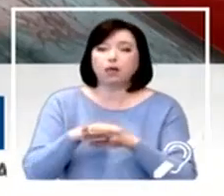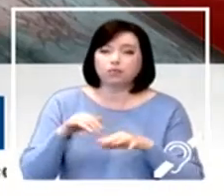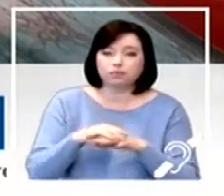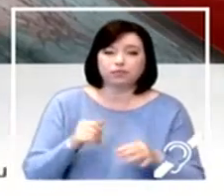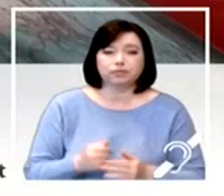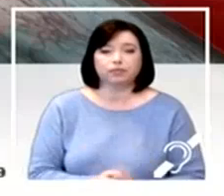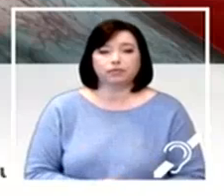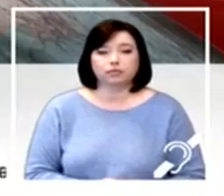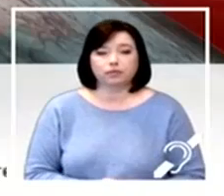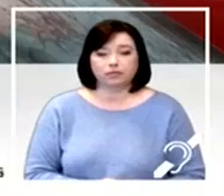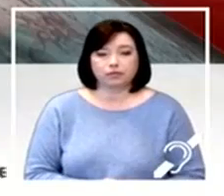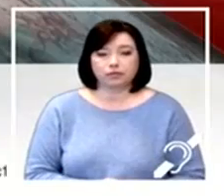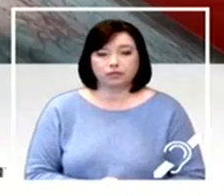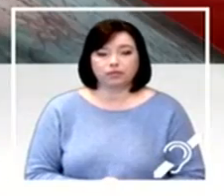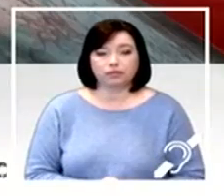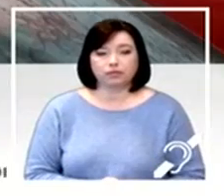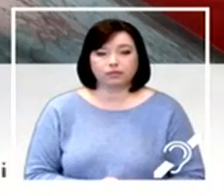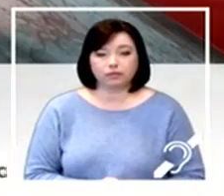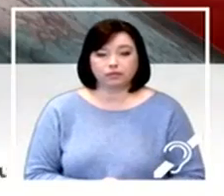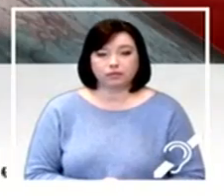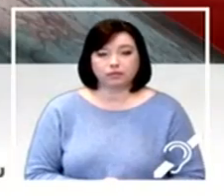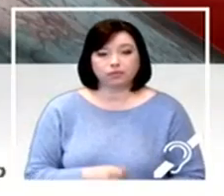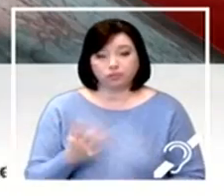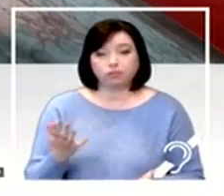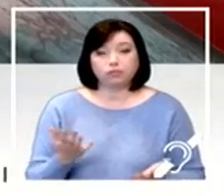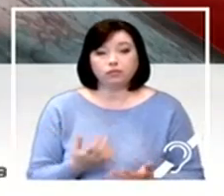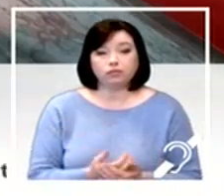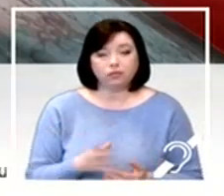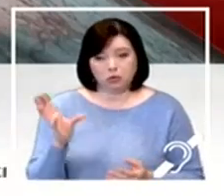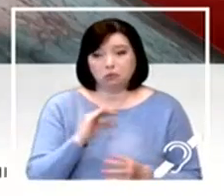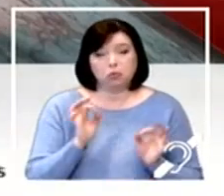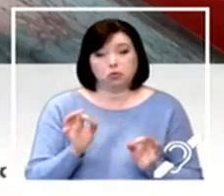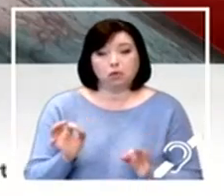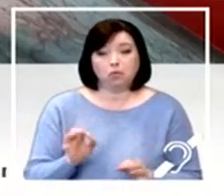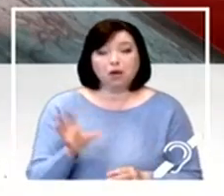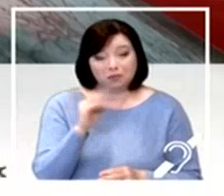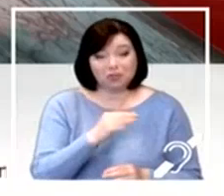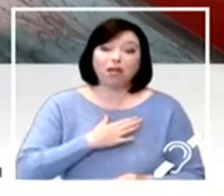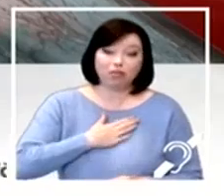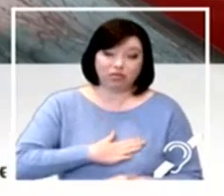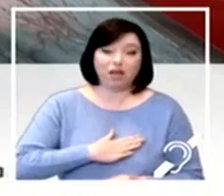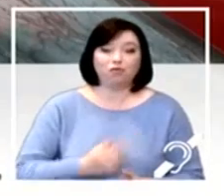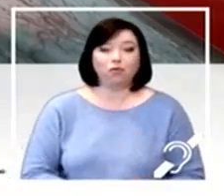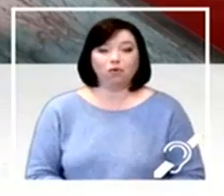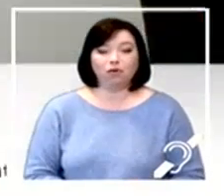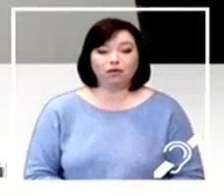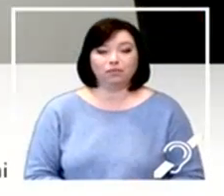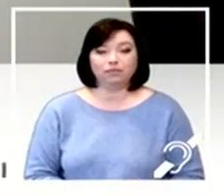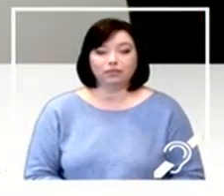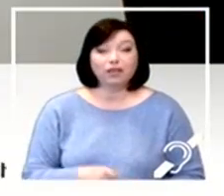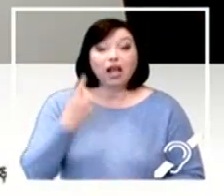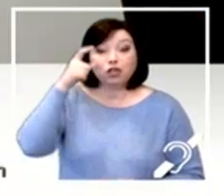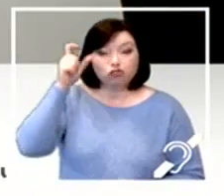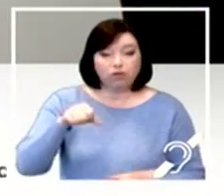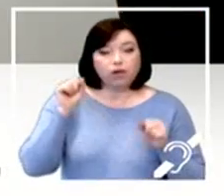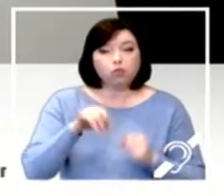la piață, la piață, da. Așa. Tot. Și... tot normal, sunt bucuroși de asta, sunt mulțumiți. O